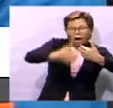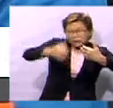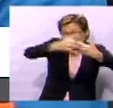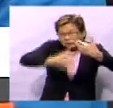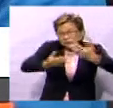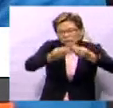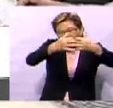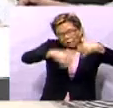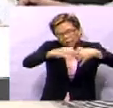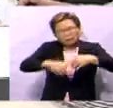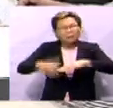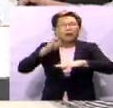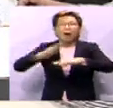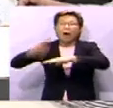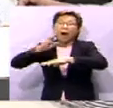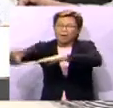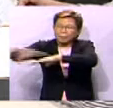pantai tersebut.